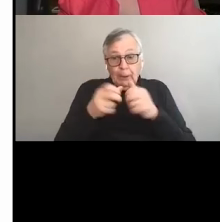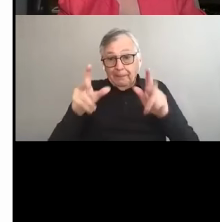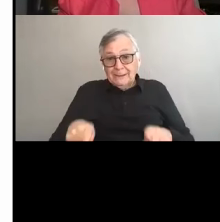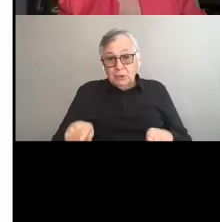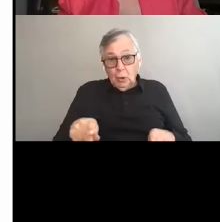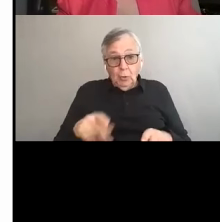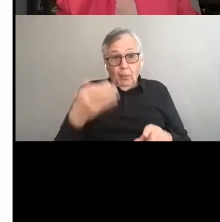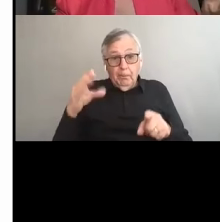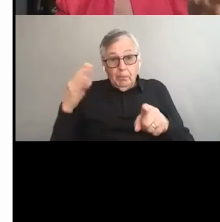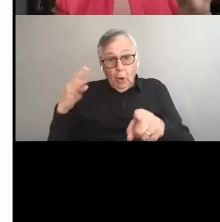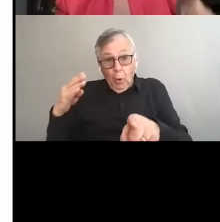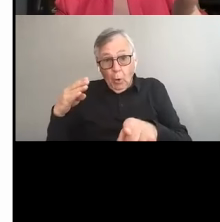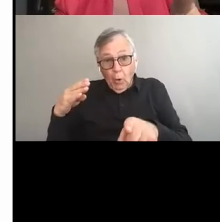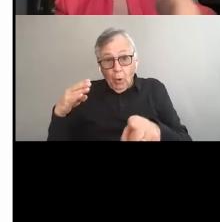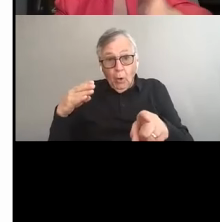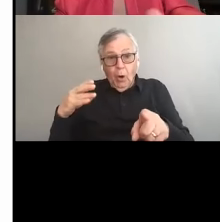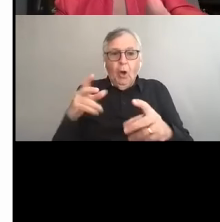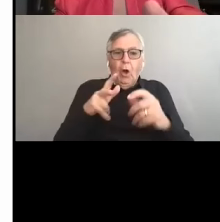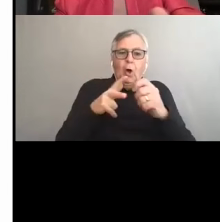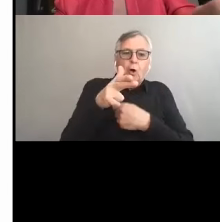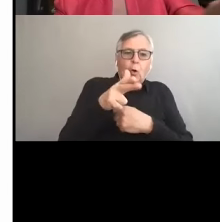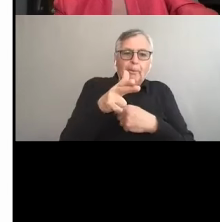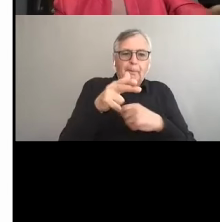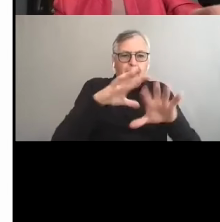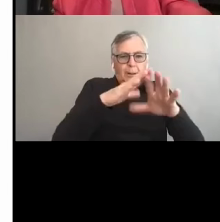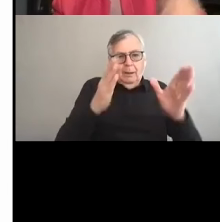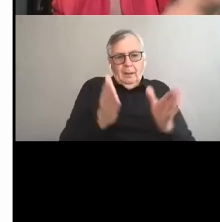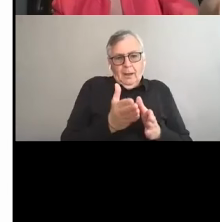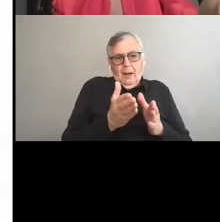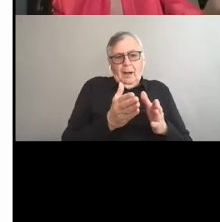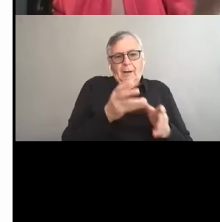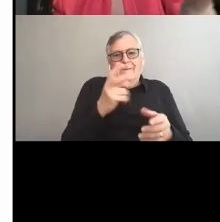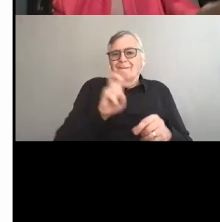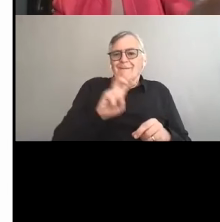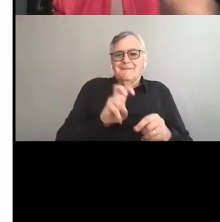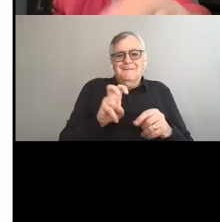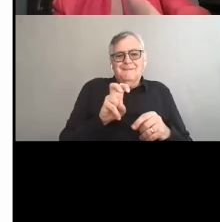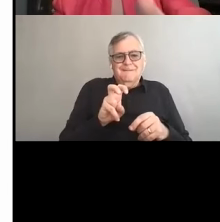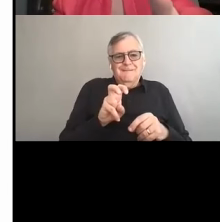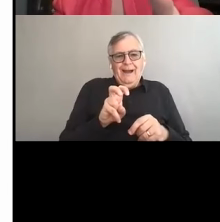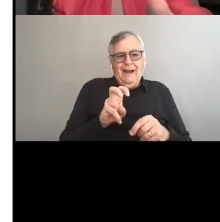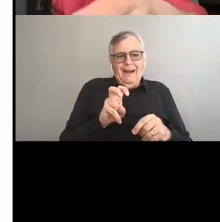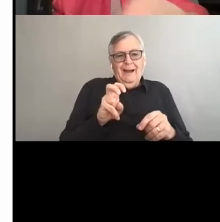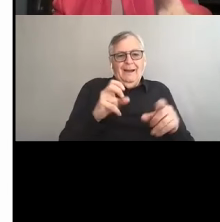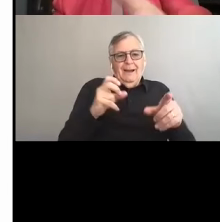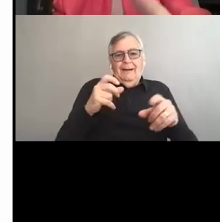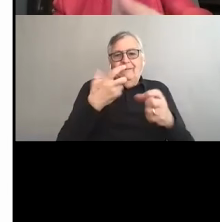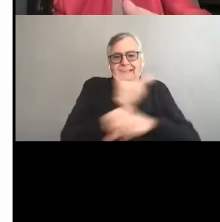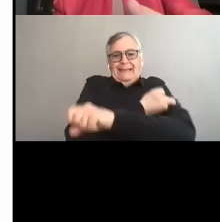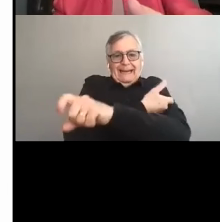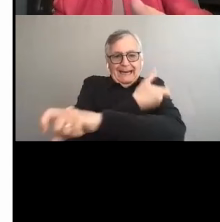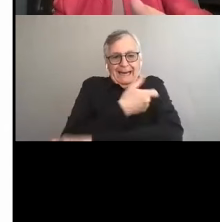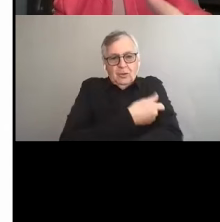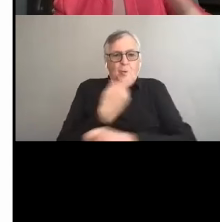en bleu, bien, on va couper la transmission parce que vous voyez, les verts, les rouges sont entourés de verts, donc ils ne peuvent pas transmettre